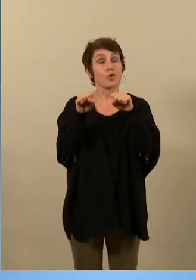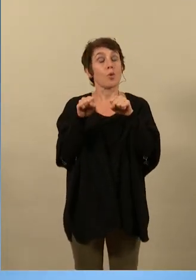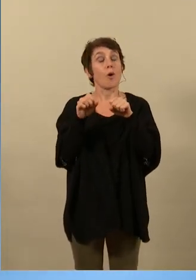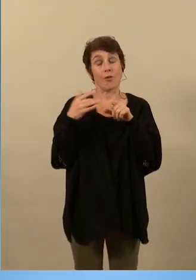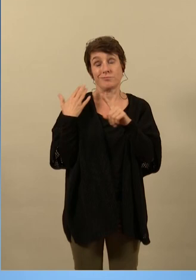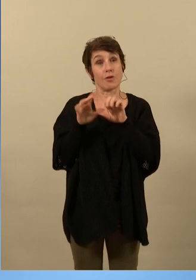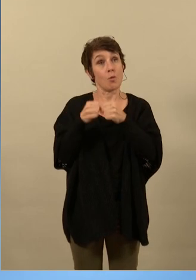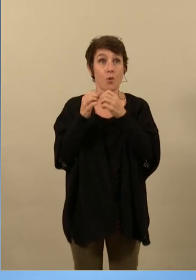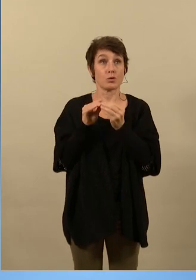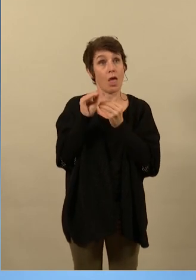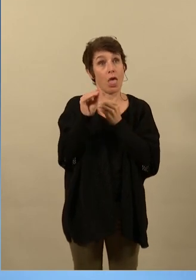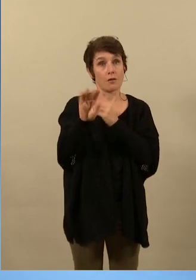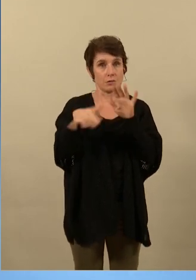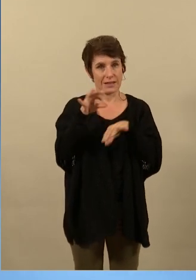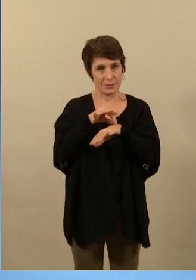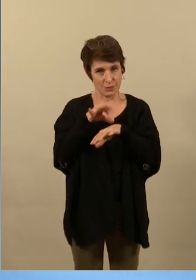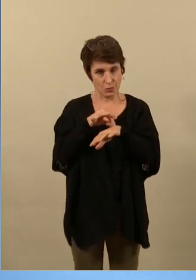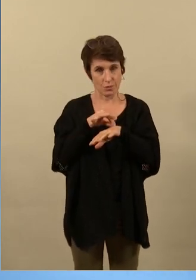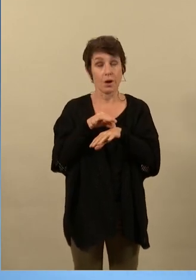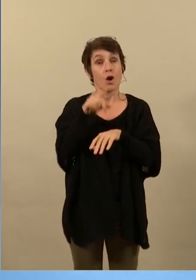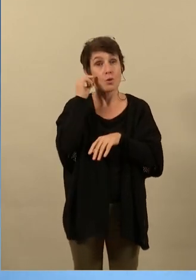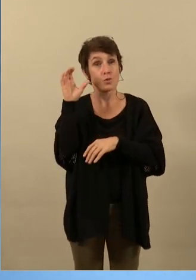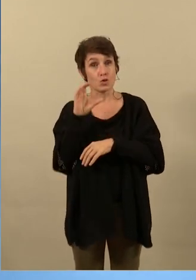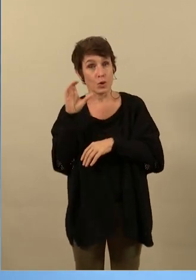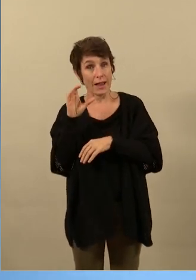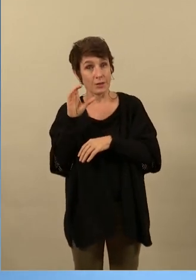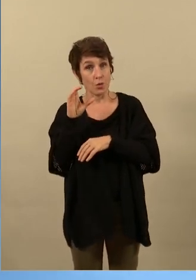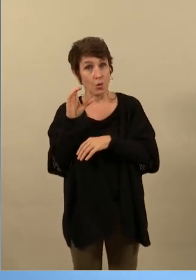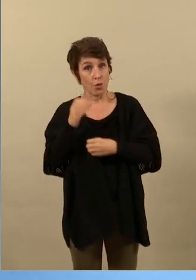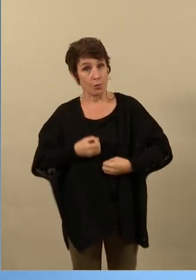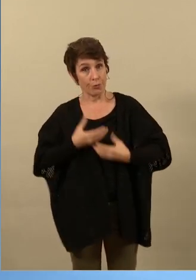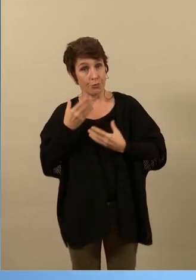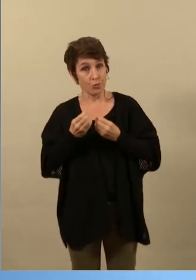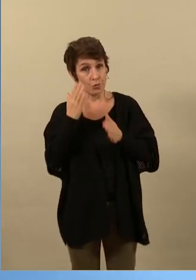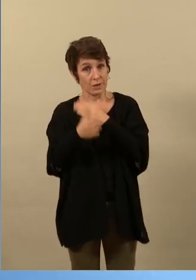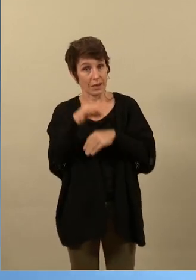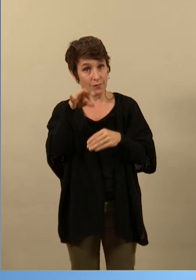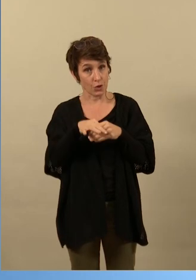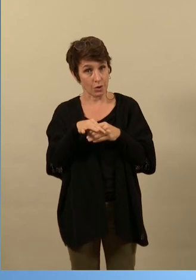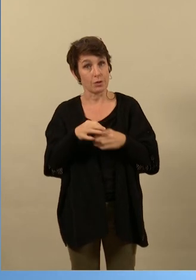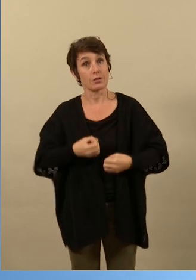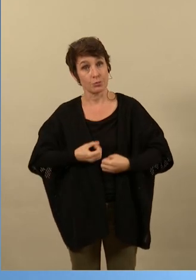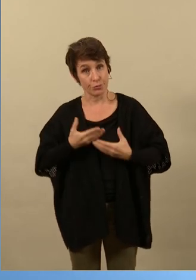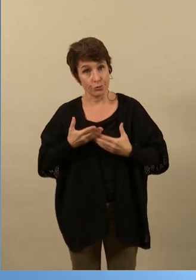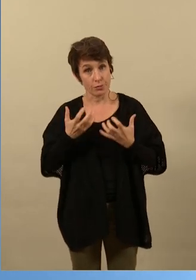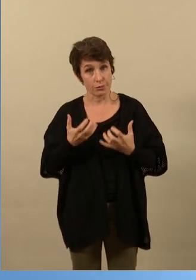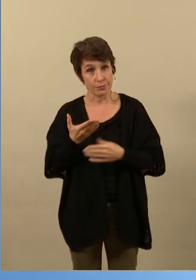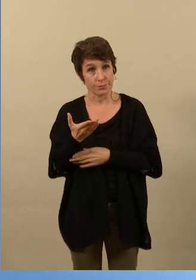minutes a besoin d'une prise de parole monsieur Carignon on peut passer au vote prise de